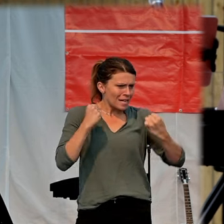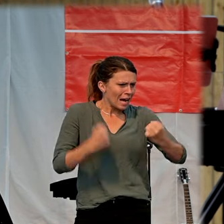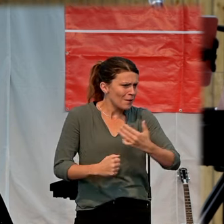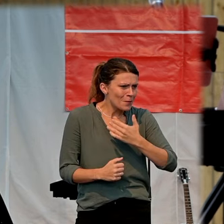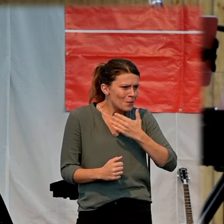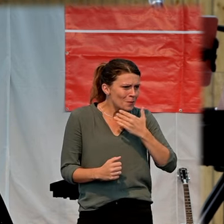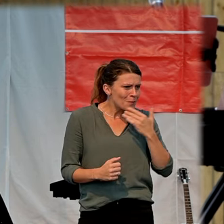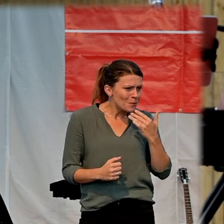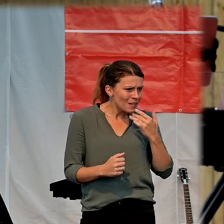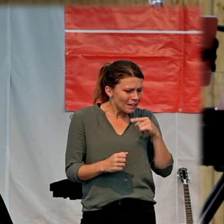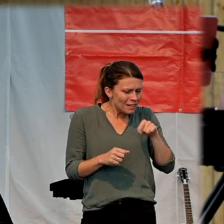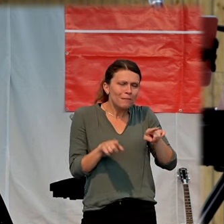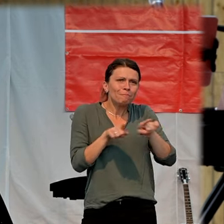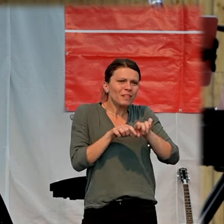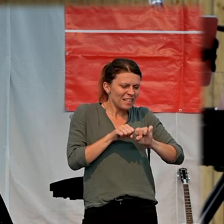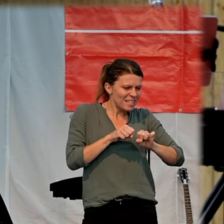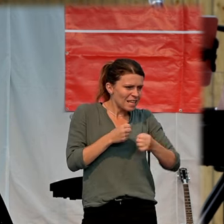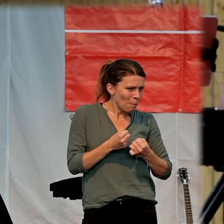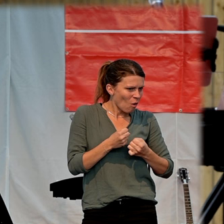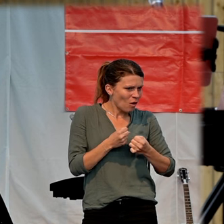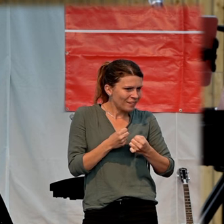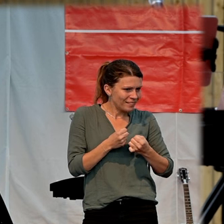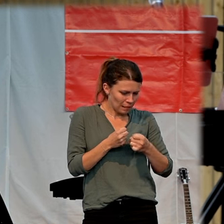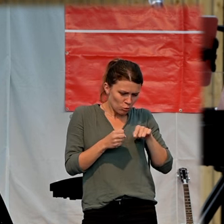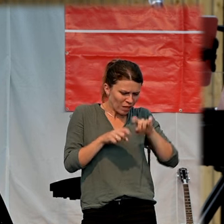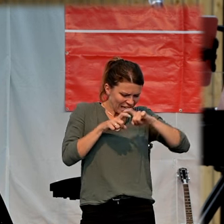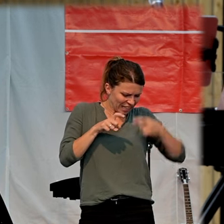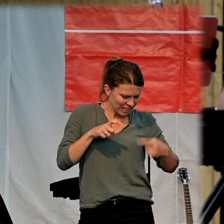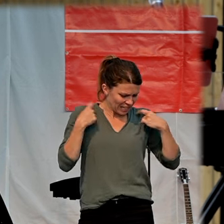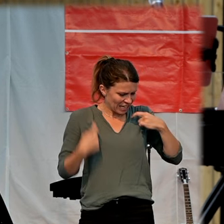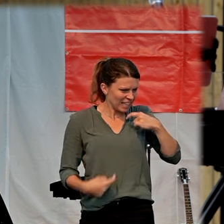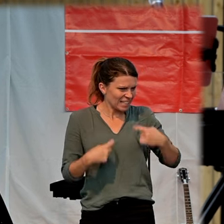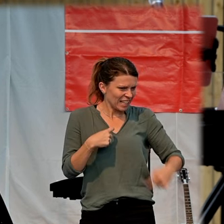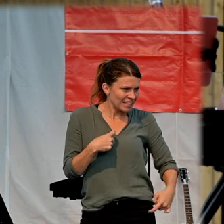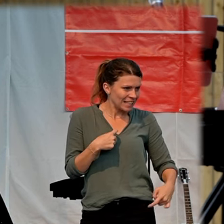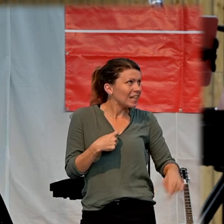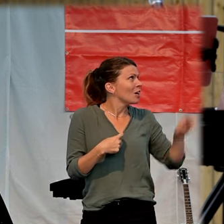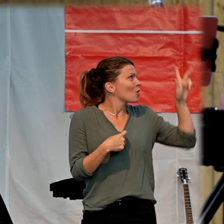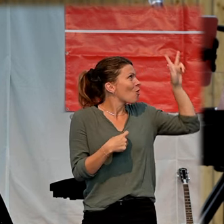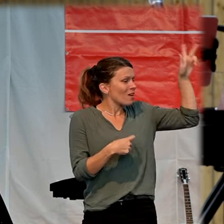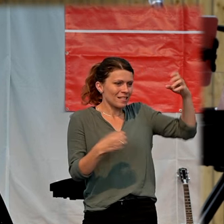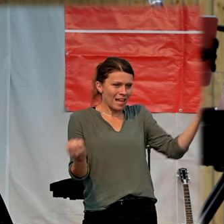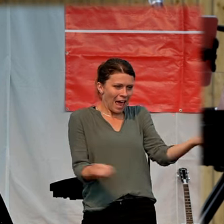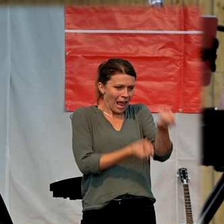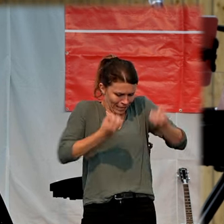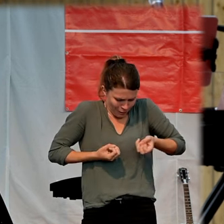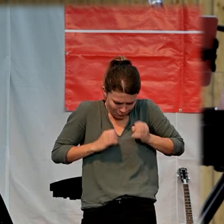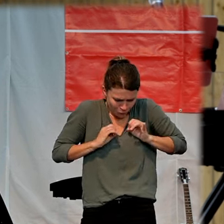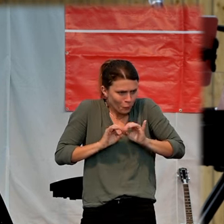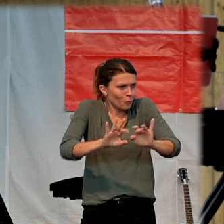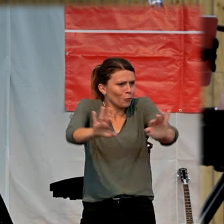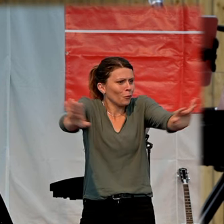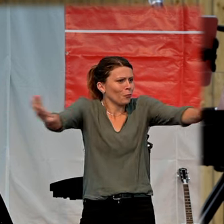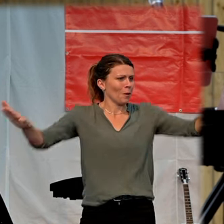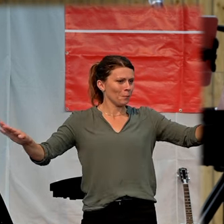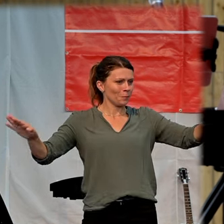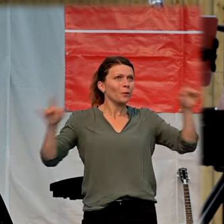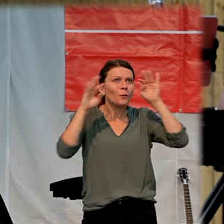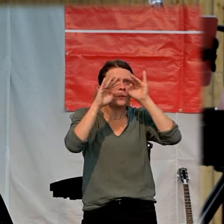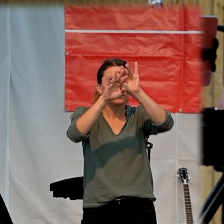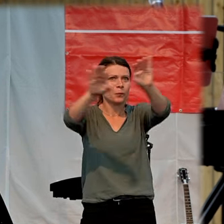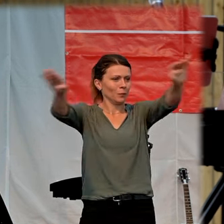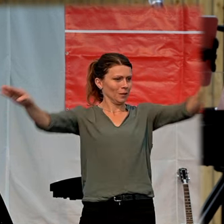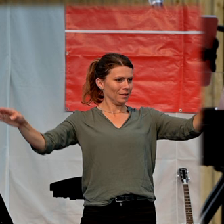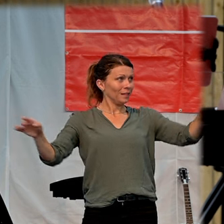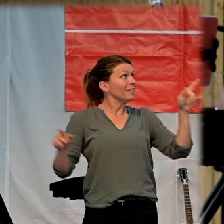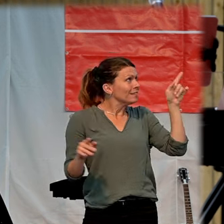je zerbrochener ist, aus diesen Rissen strahlt die Herrlichkeit Gottes heraus, wenn er in dir lebt. Das ist